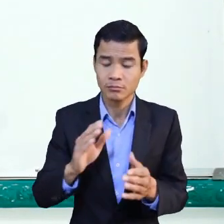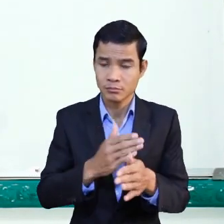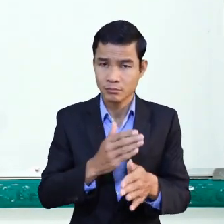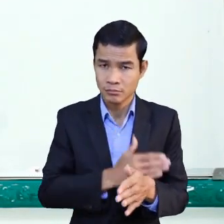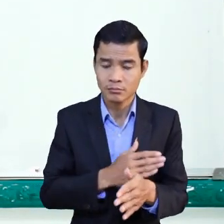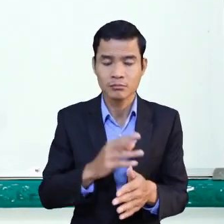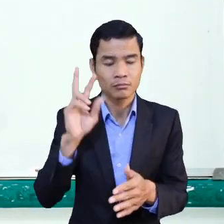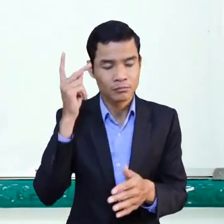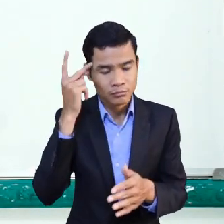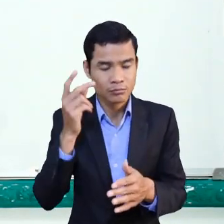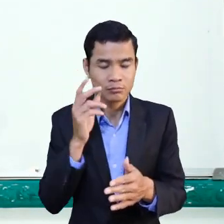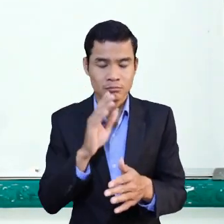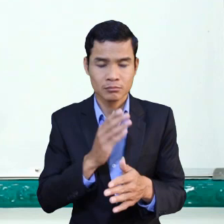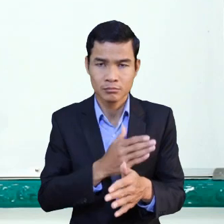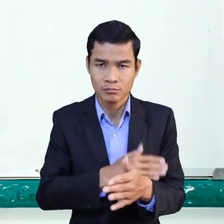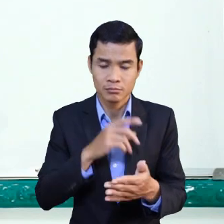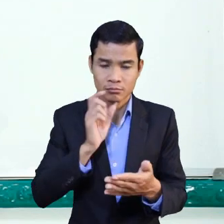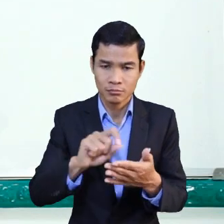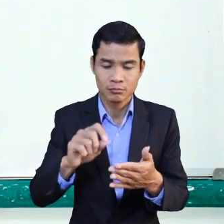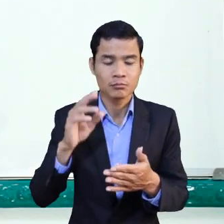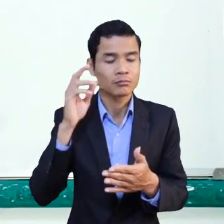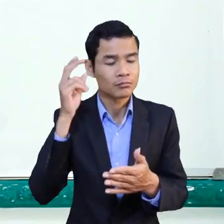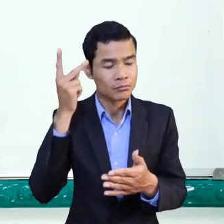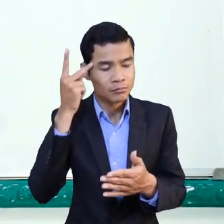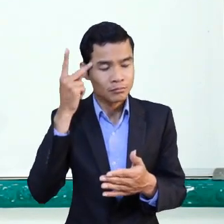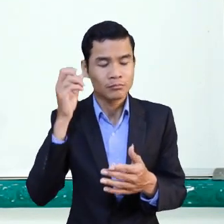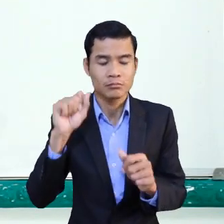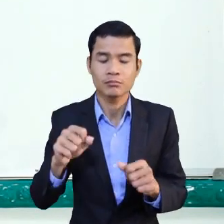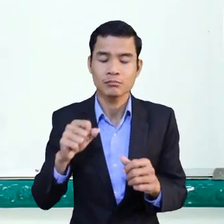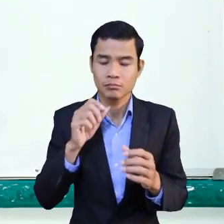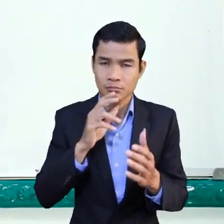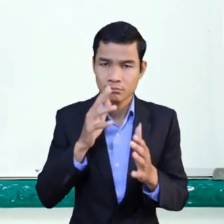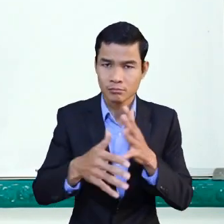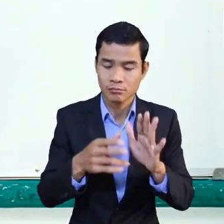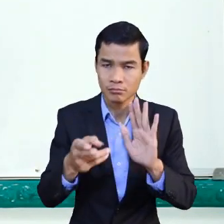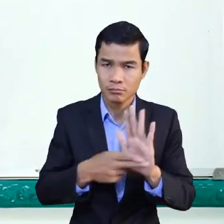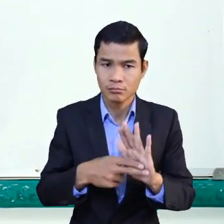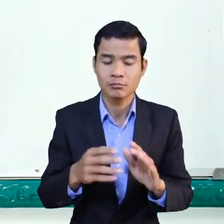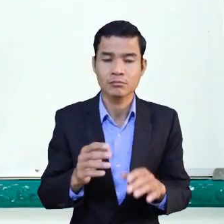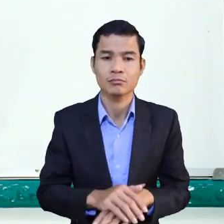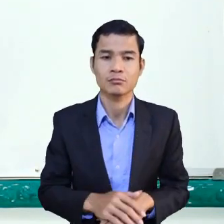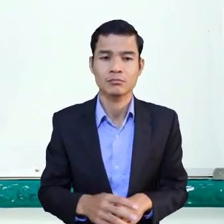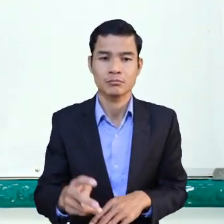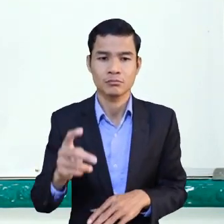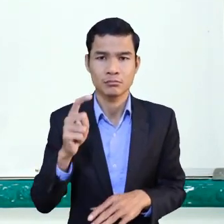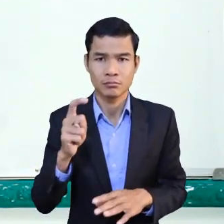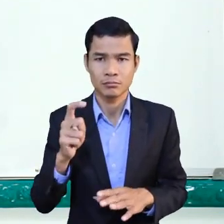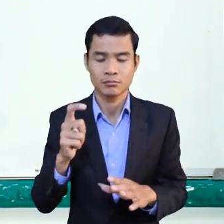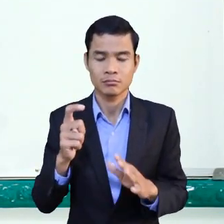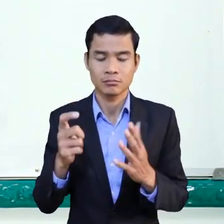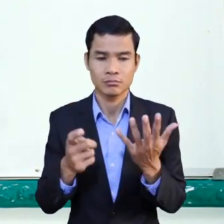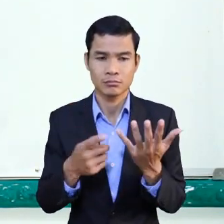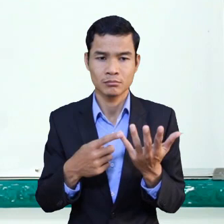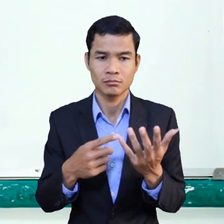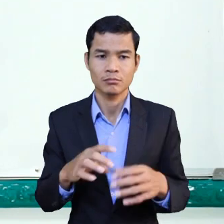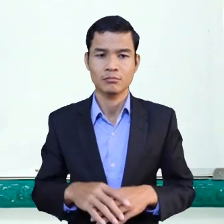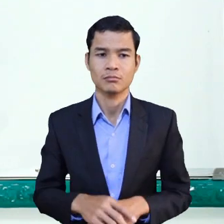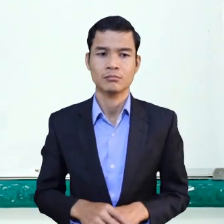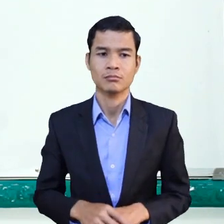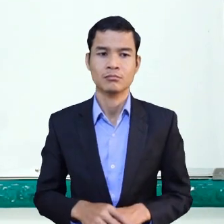សរសេរកូនត្រូវគិតហើយនឹងថាឲ្យបានលឺផងណាចាខេ